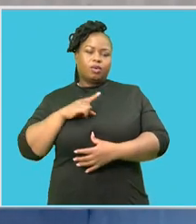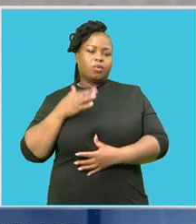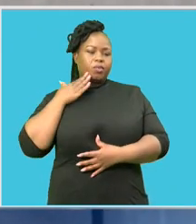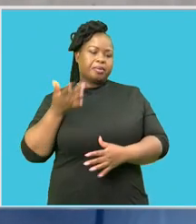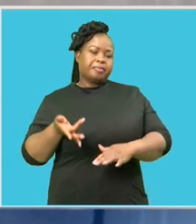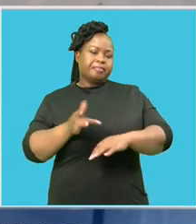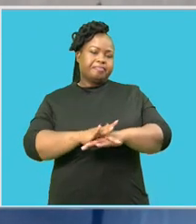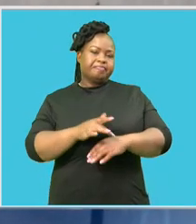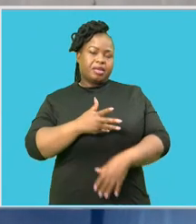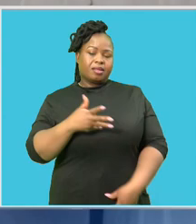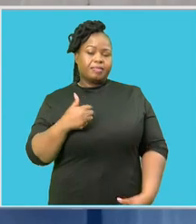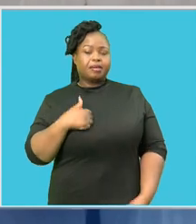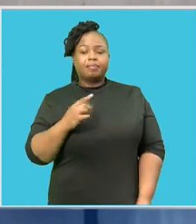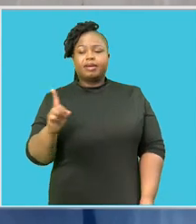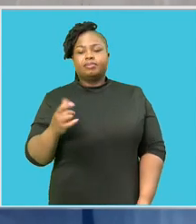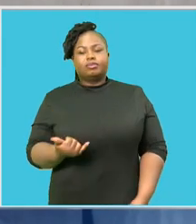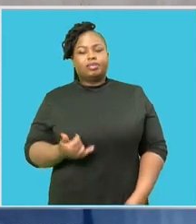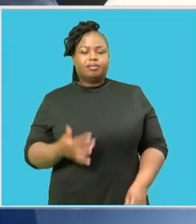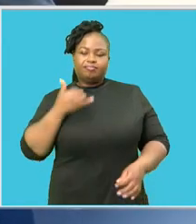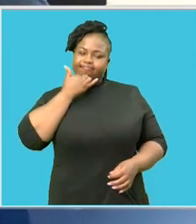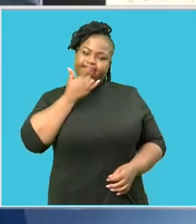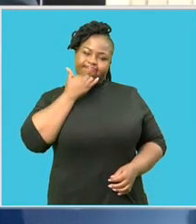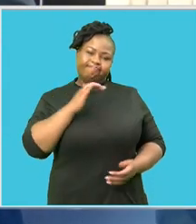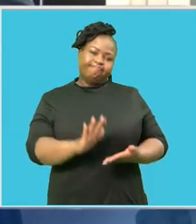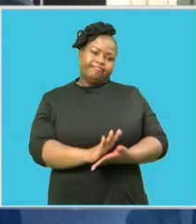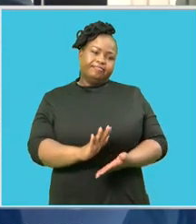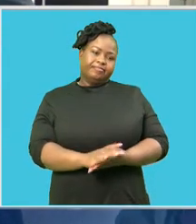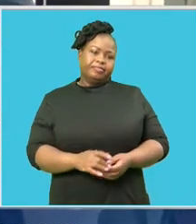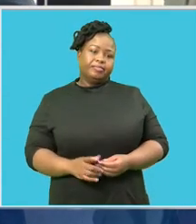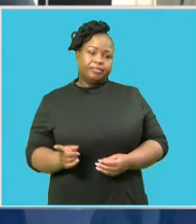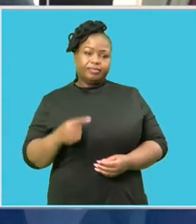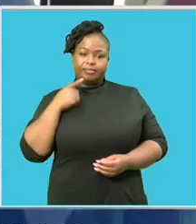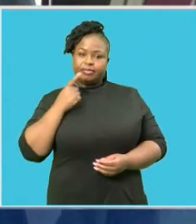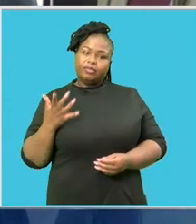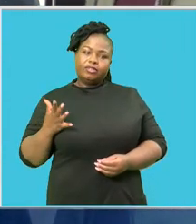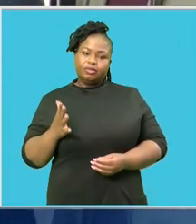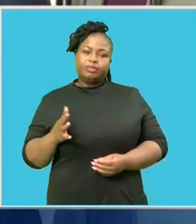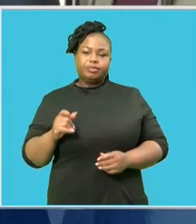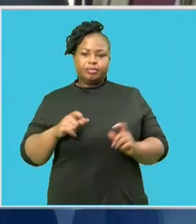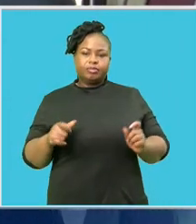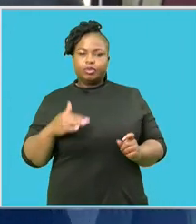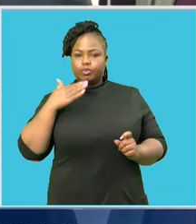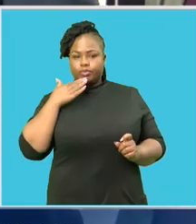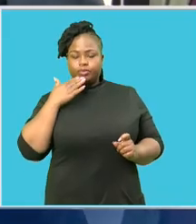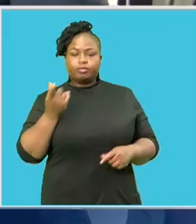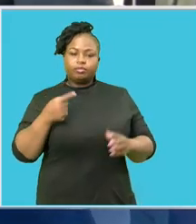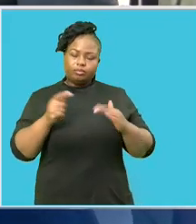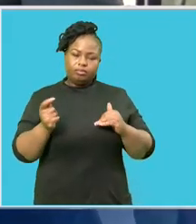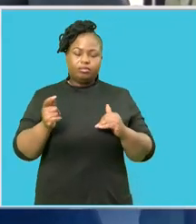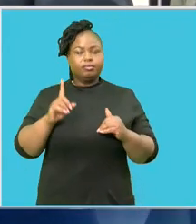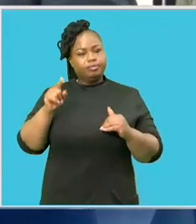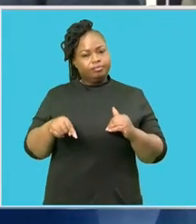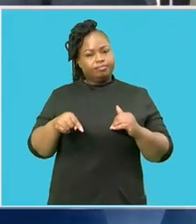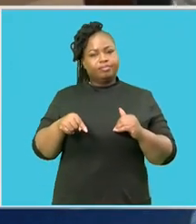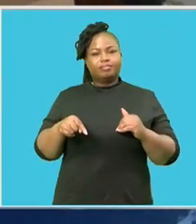ngumama, mara namhlanje ngijabule. UMabaso uthi bayafuna ukuthi abantu abadayisa izindlu zoxhaso bakhalelwe